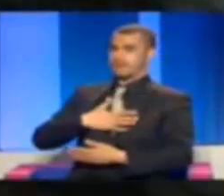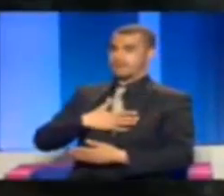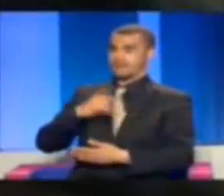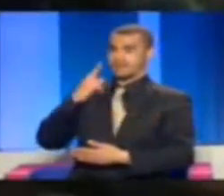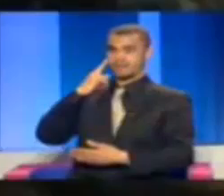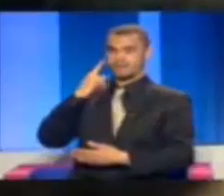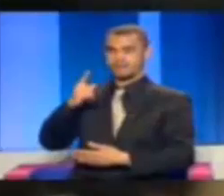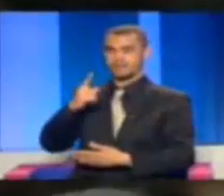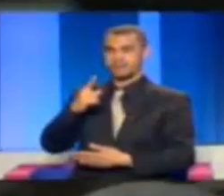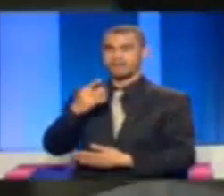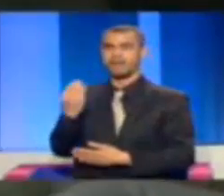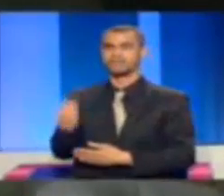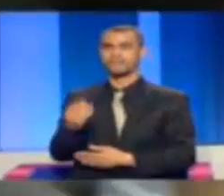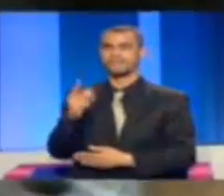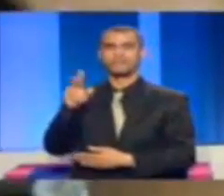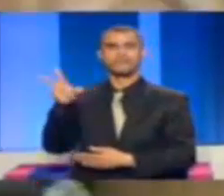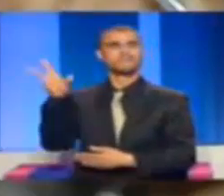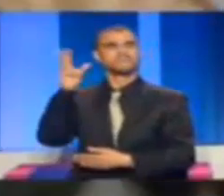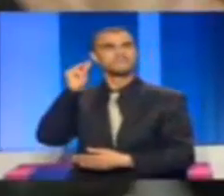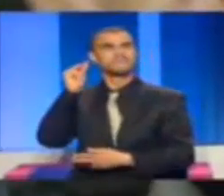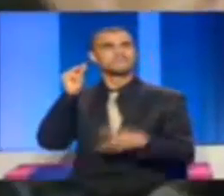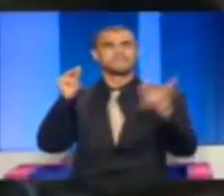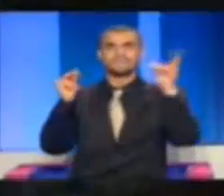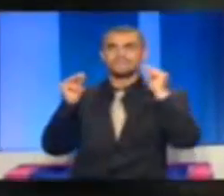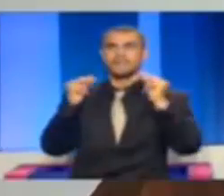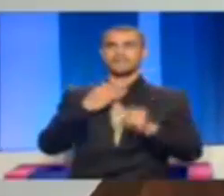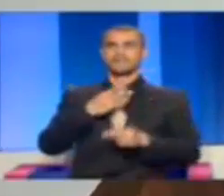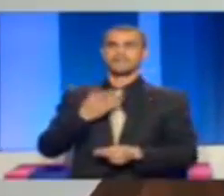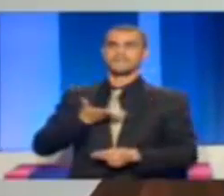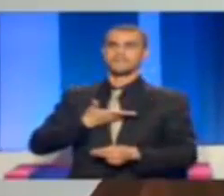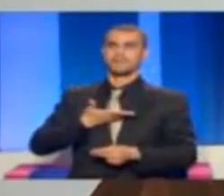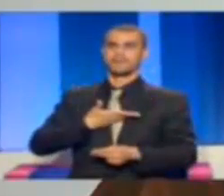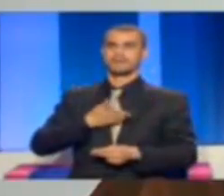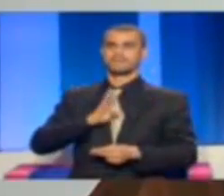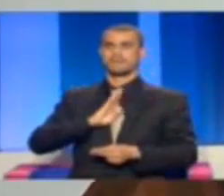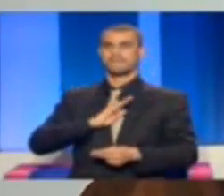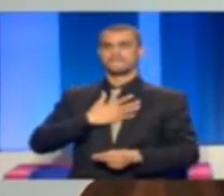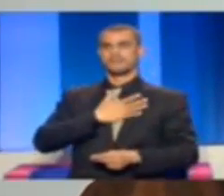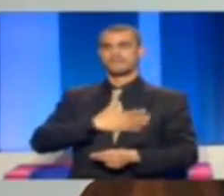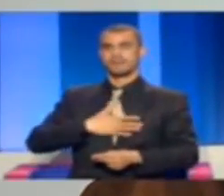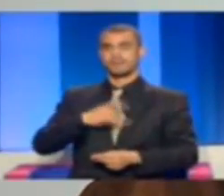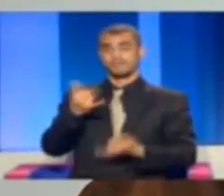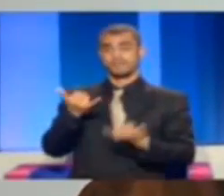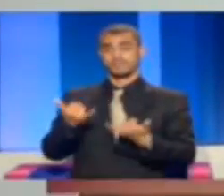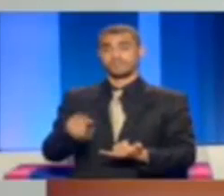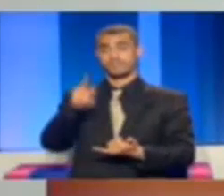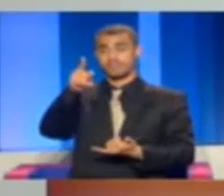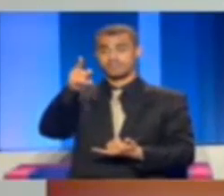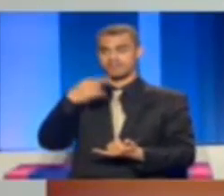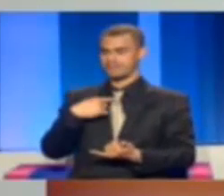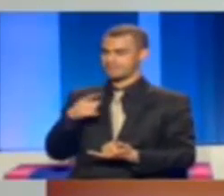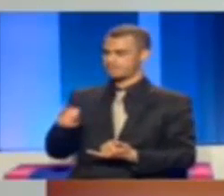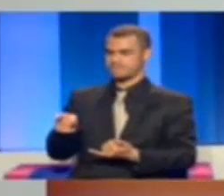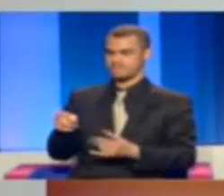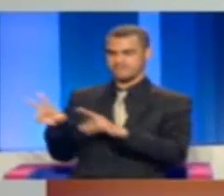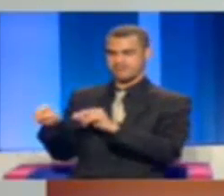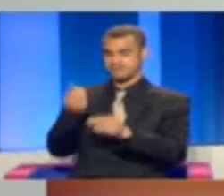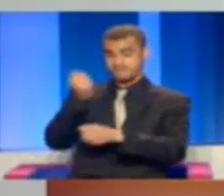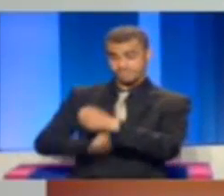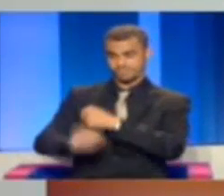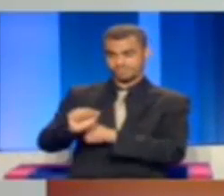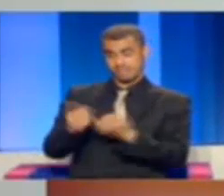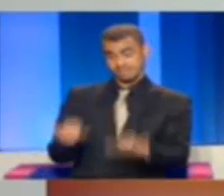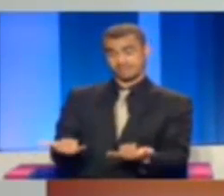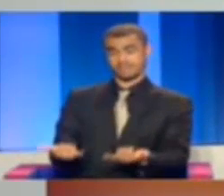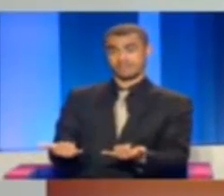ابنه يستجيب للأصوات من حوله لأول مرة. ملي دات له العمليه وملي دار لحد الان انا تنعصبوا يلاه تزيد.